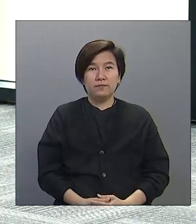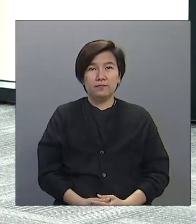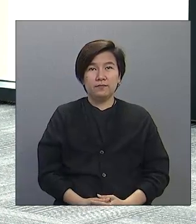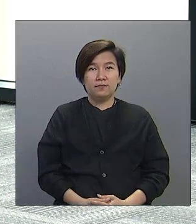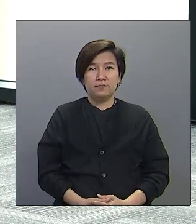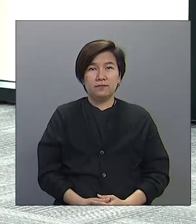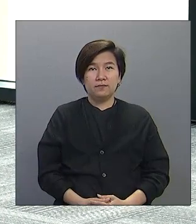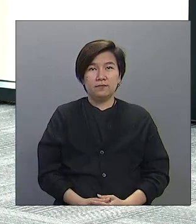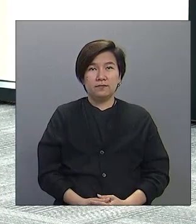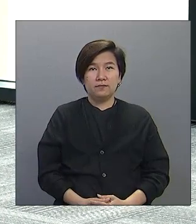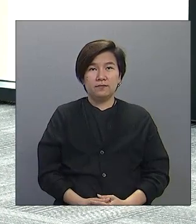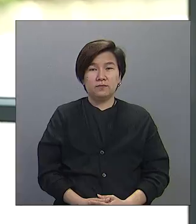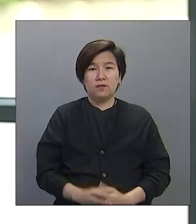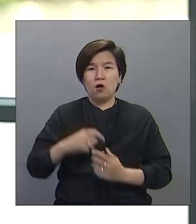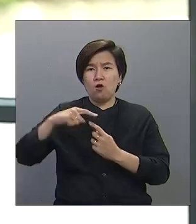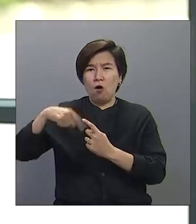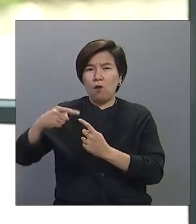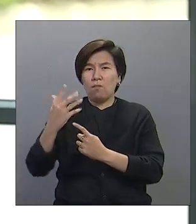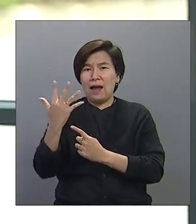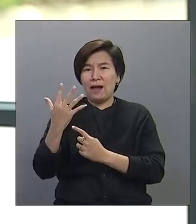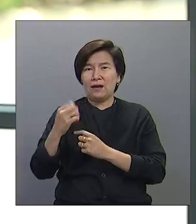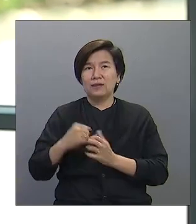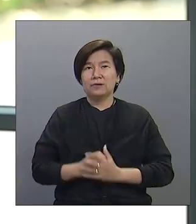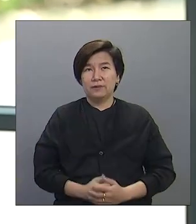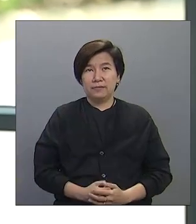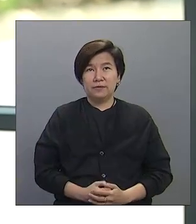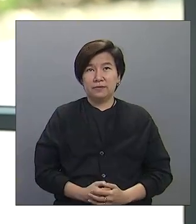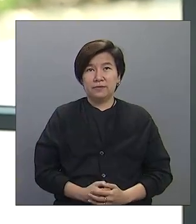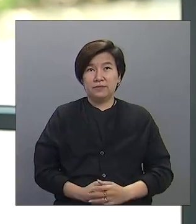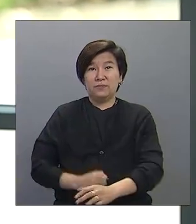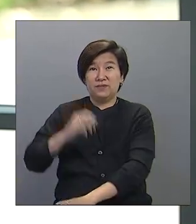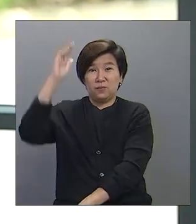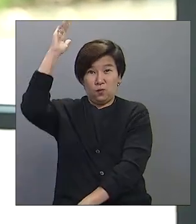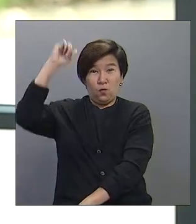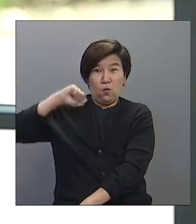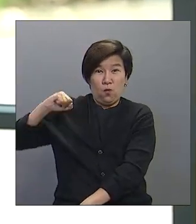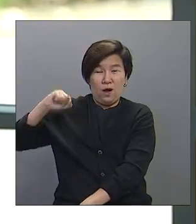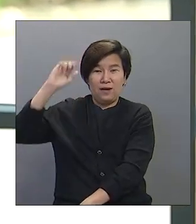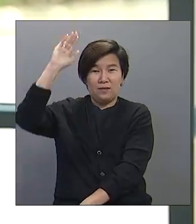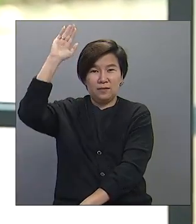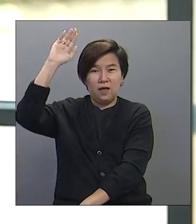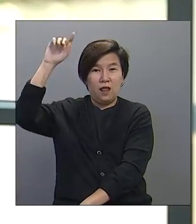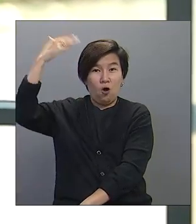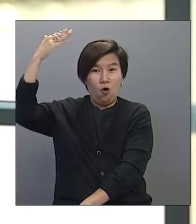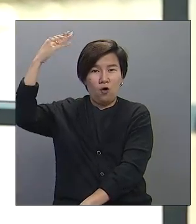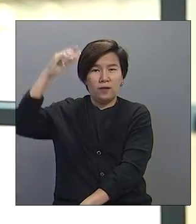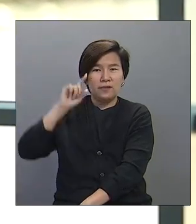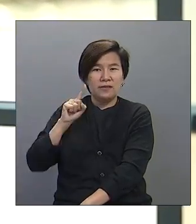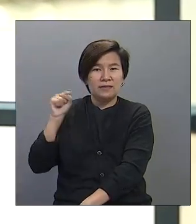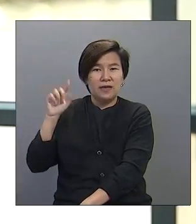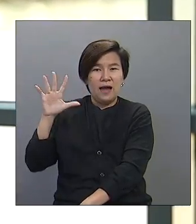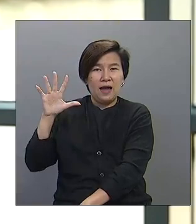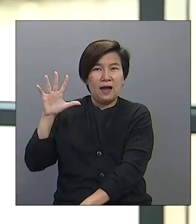แล้วก็ทำเหมือนเดิมนะคะ5รอบข้างละ5รอบนะคะด้านขวาก่อนนะคะหายใจเข้าทำไปพร้อมกันนะคะหายใจ